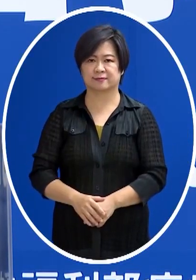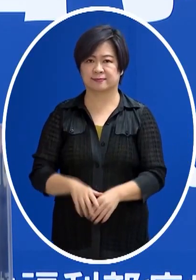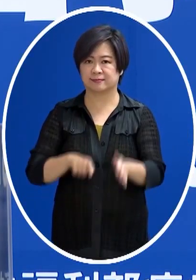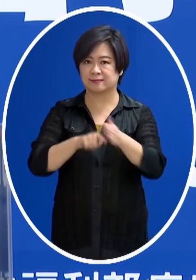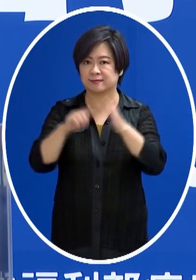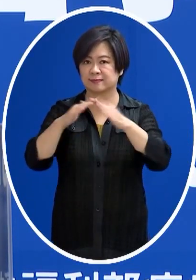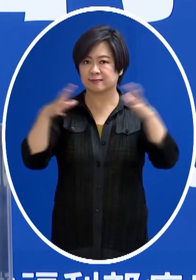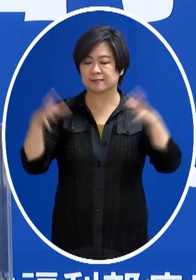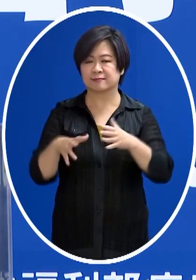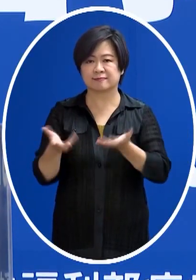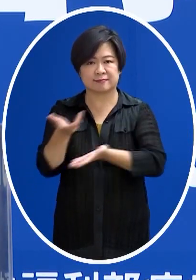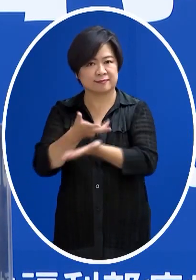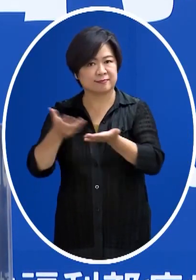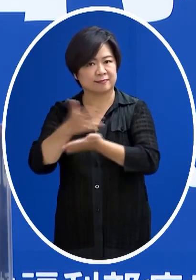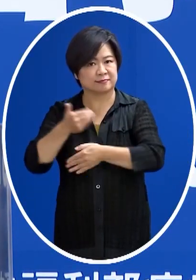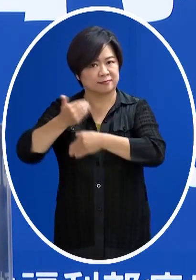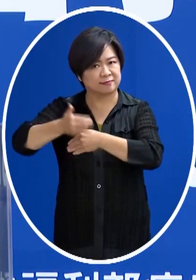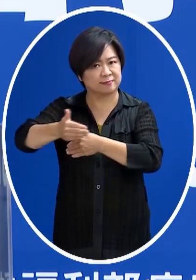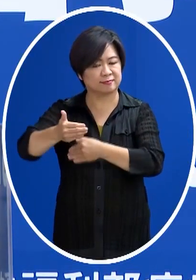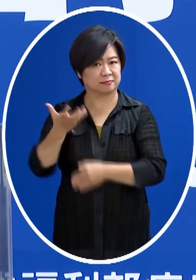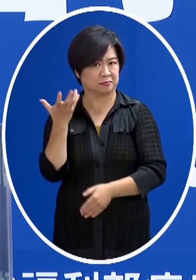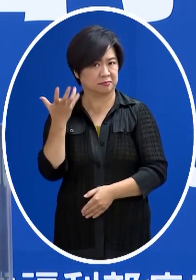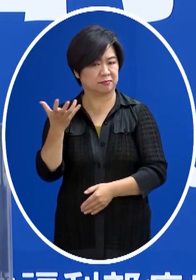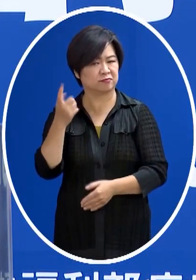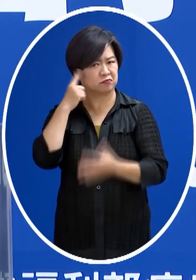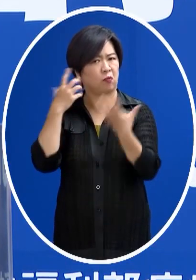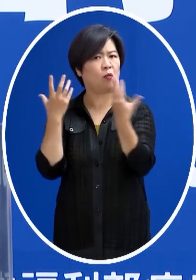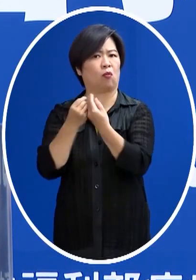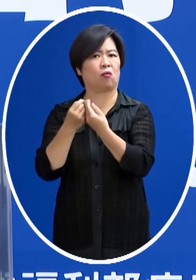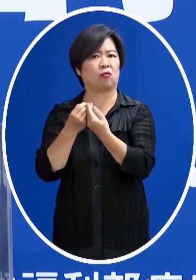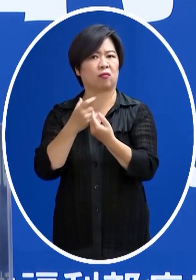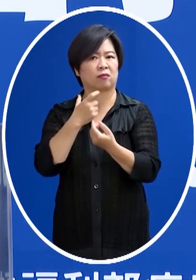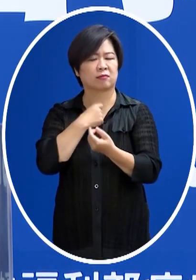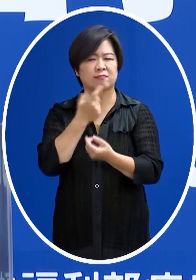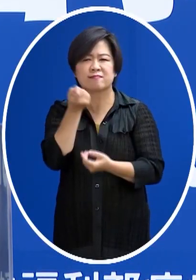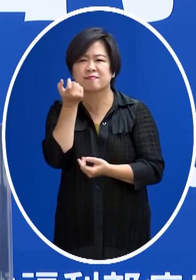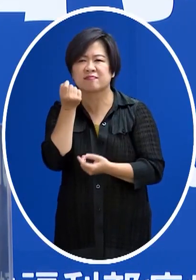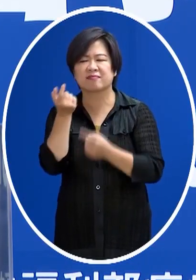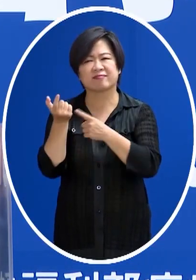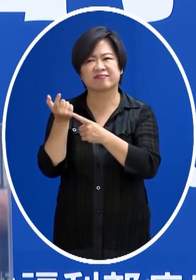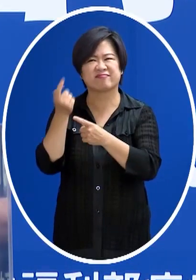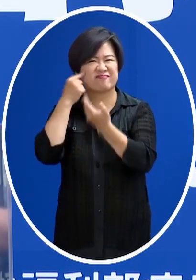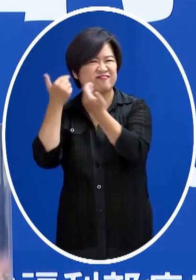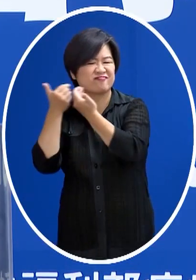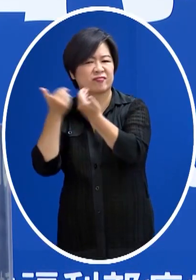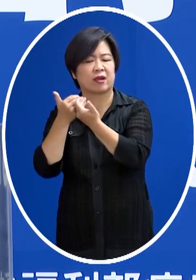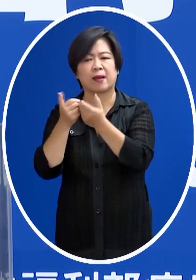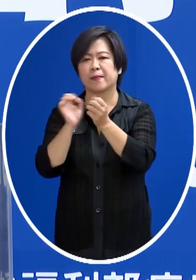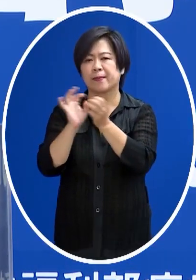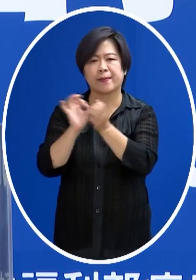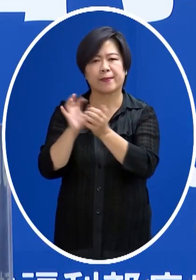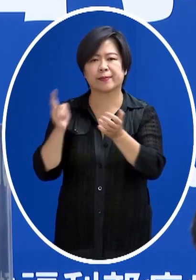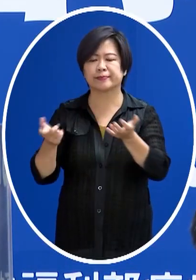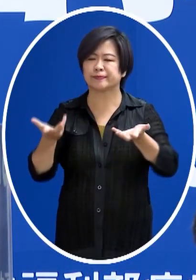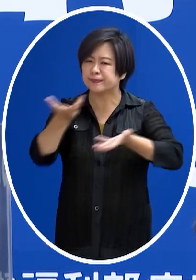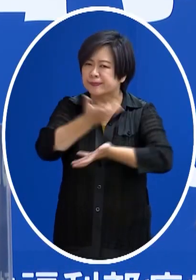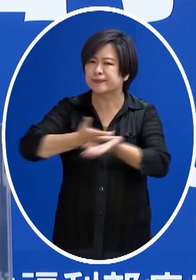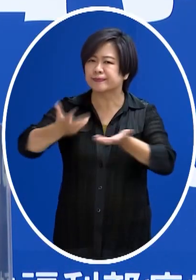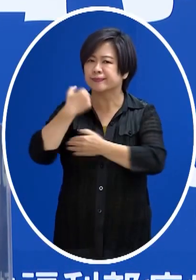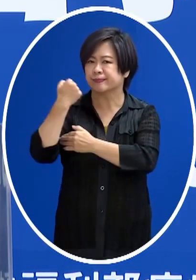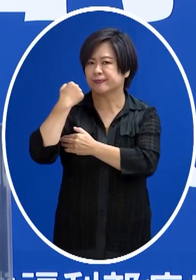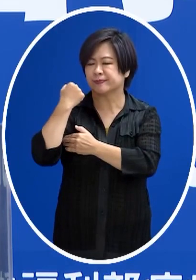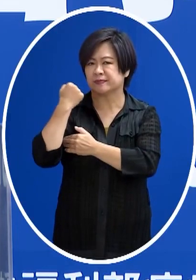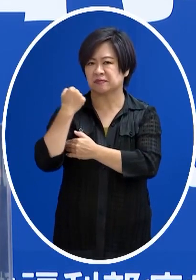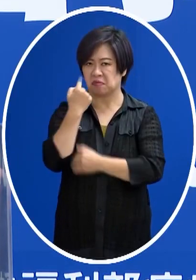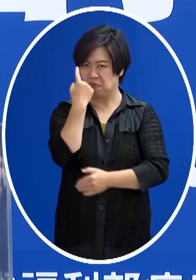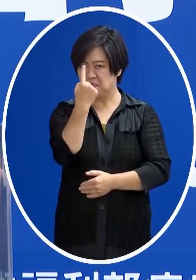会讨论的过程之中，我大部分都是共识啊，就是少数不同的意见，但是大家会倾向一个意见。我记得只